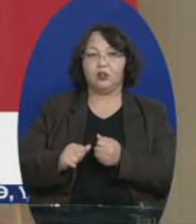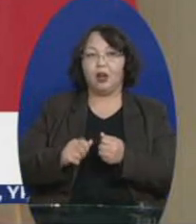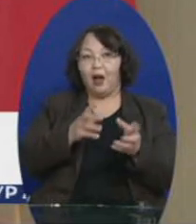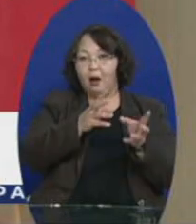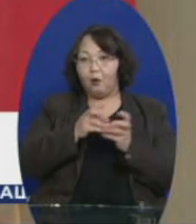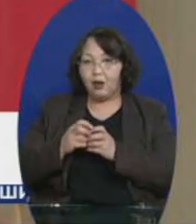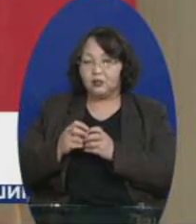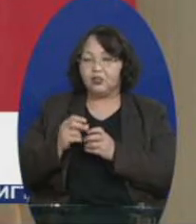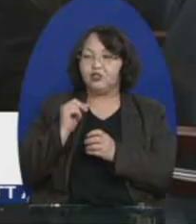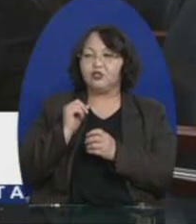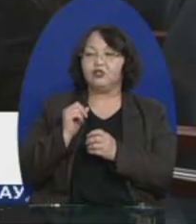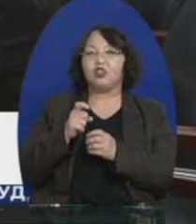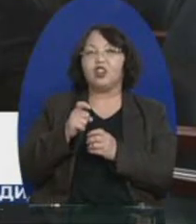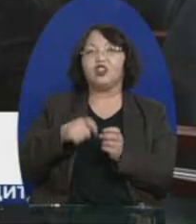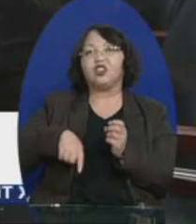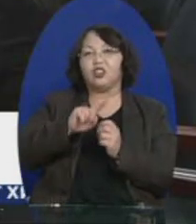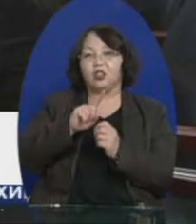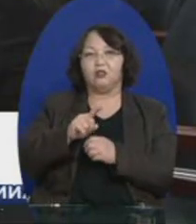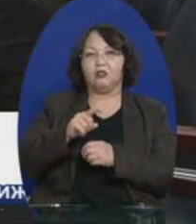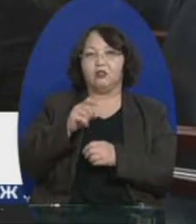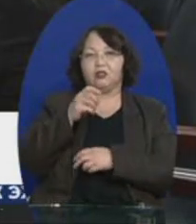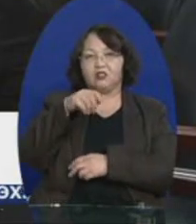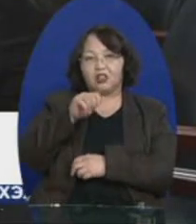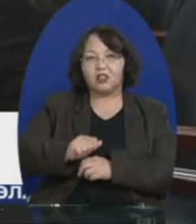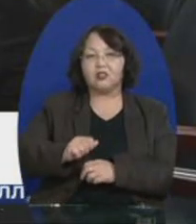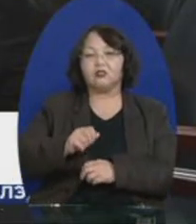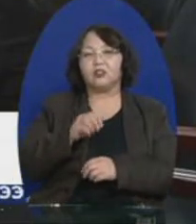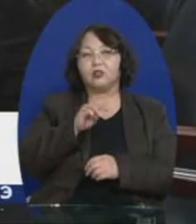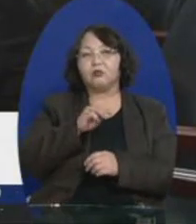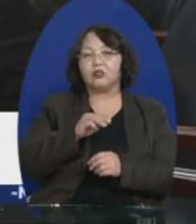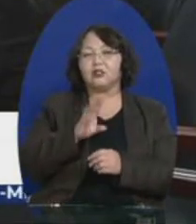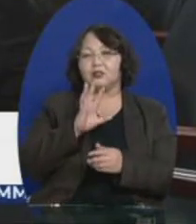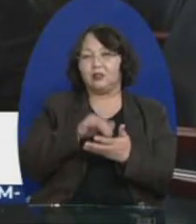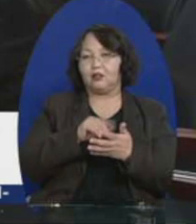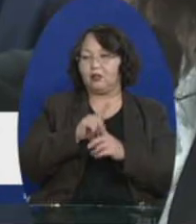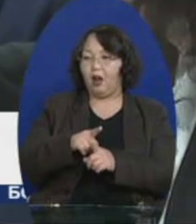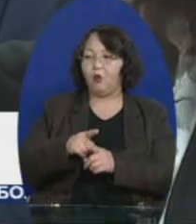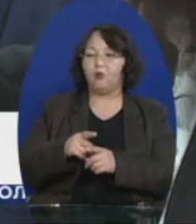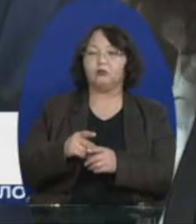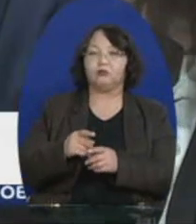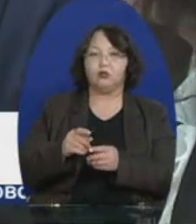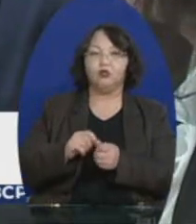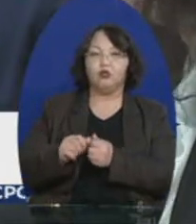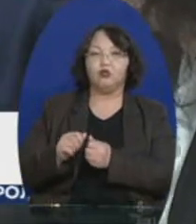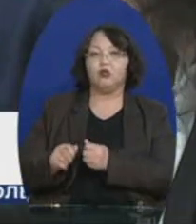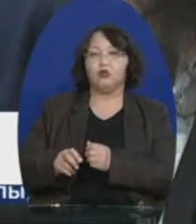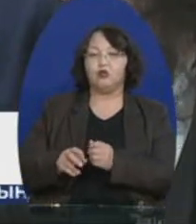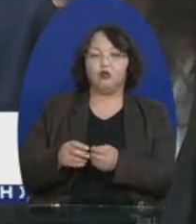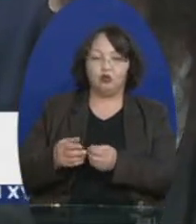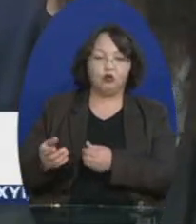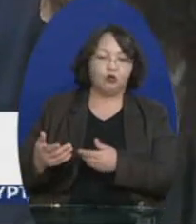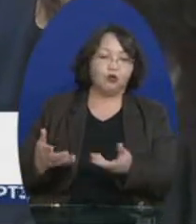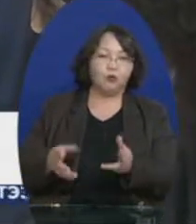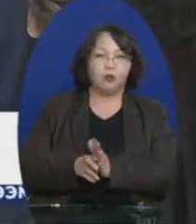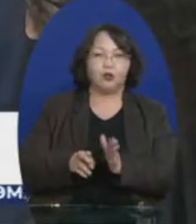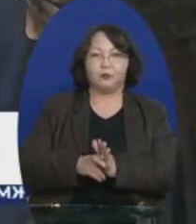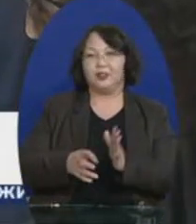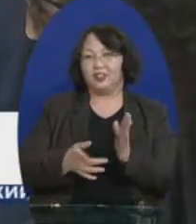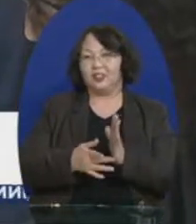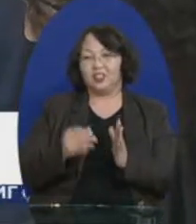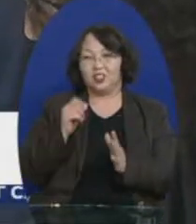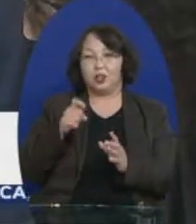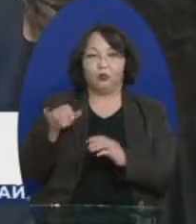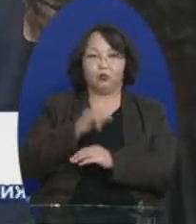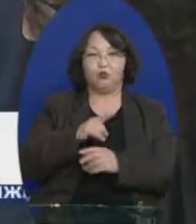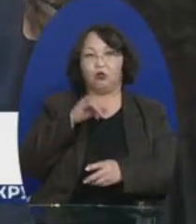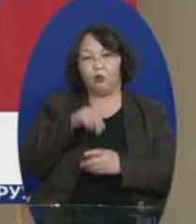болцоог нээж өгсөн байж байгаа. Эдийн засгийн хүнсхүүдэй аж ахуй, уул уурхай, техник технологийн олон салбарт Чех улсаас хөрөнгө оруулалт